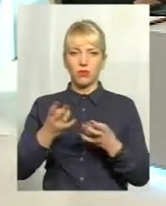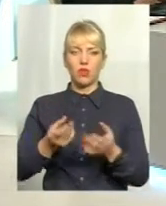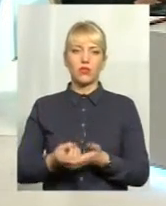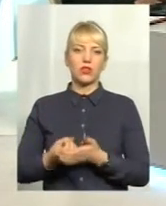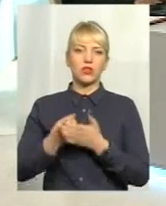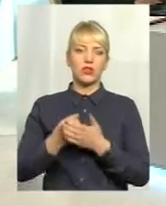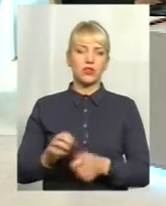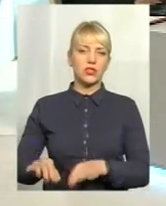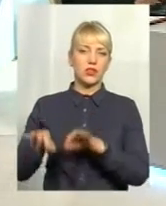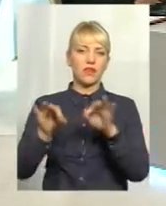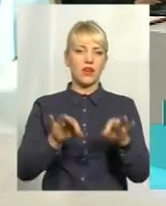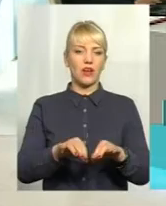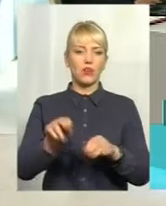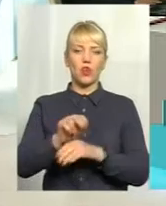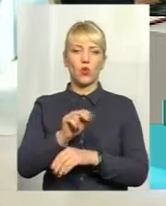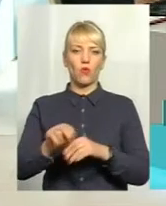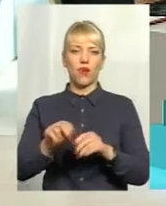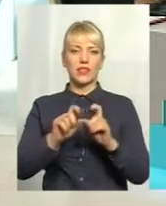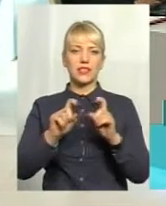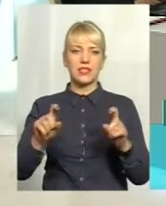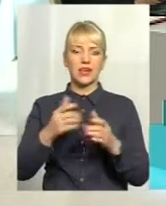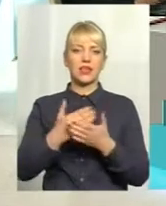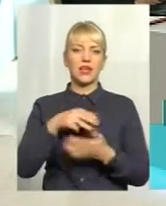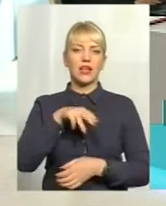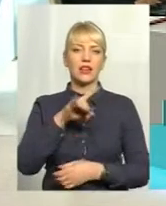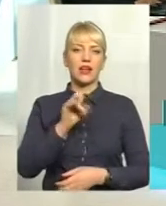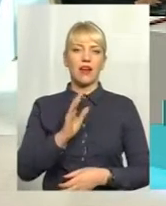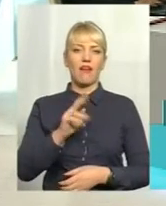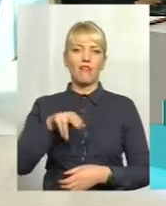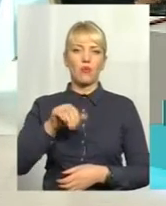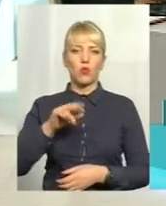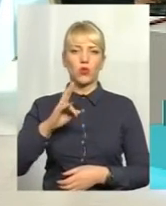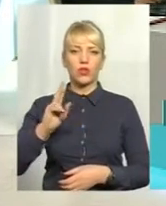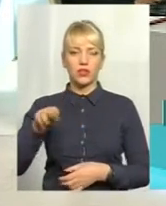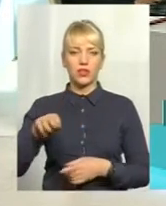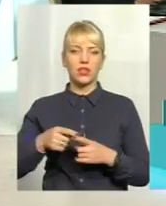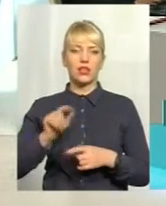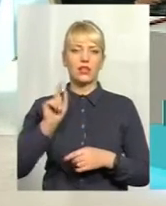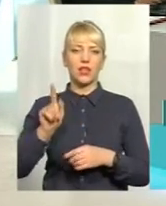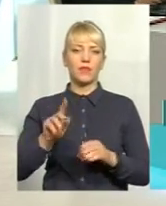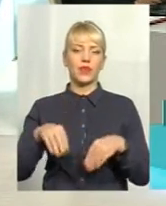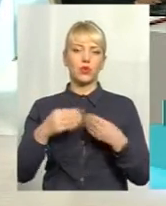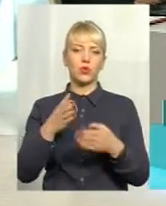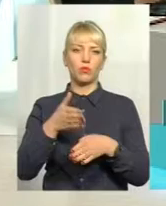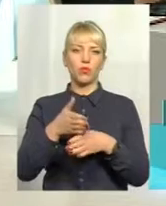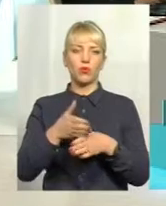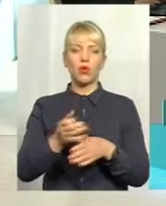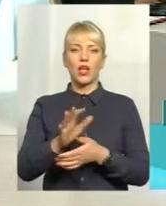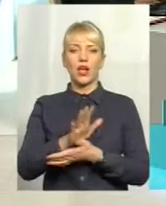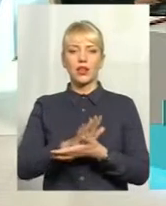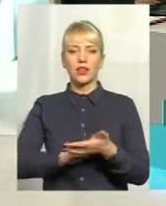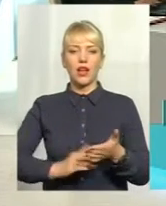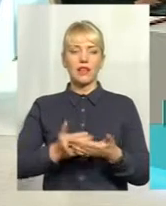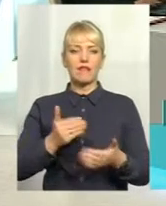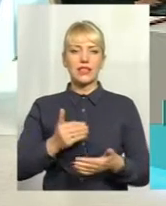ну, як для прикладу, в травмпункт. Я вже подальшому надається медична допомога. Тобто швидка надає невідкладну допомогу, а далі вже, в залежності від того